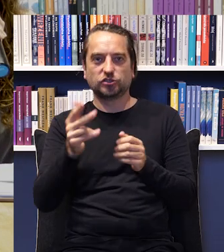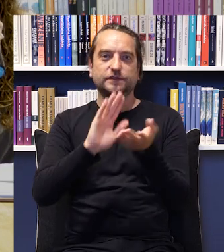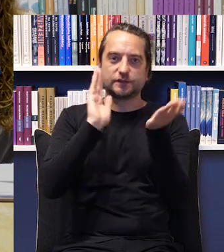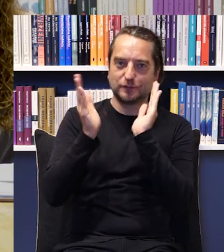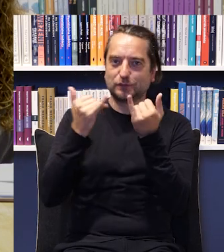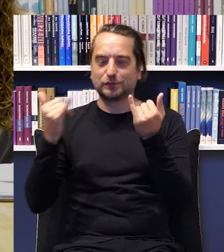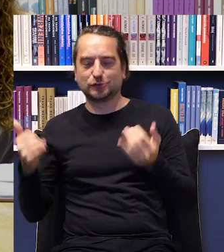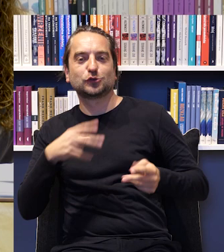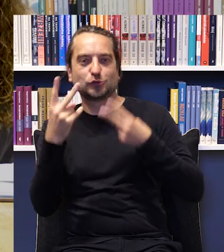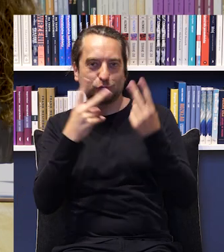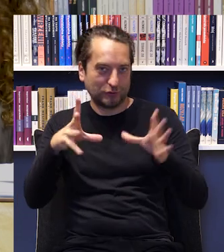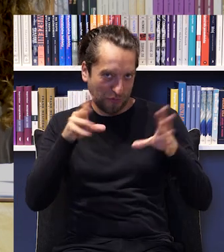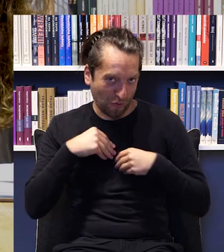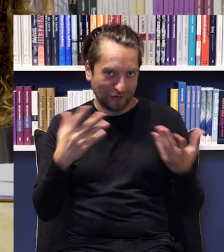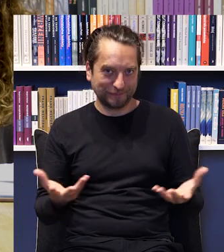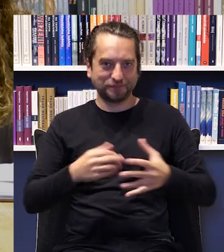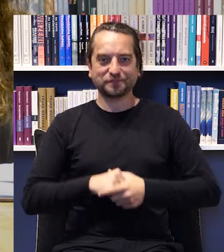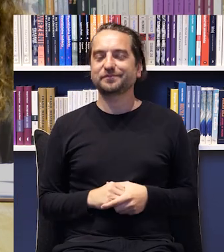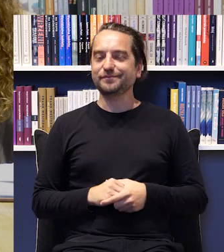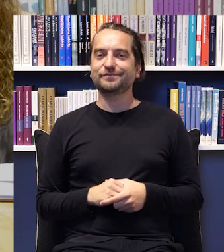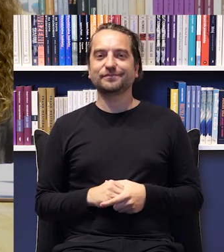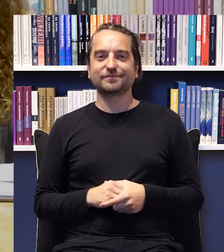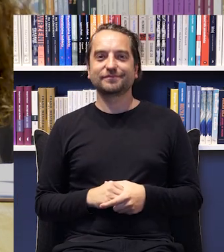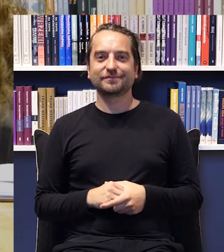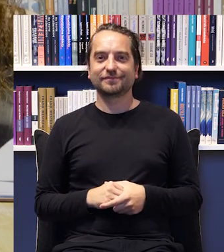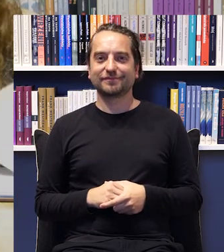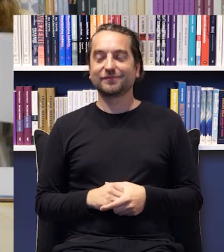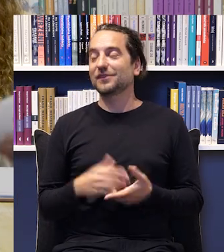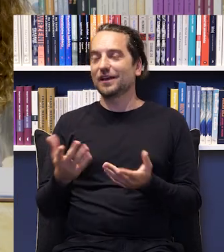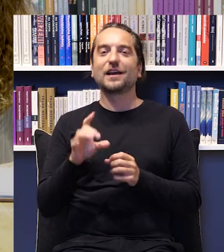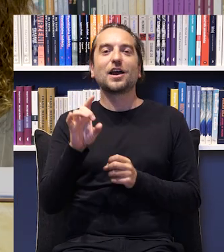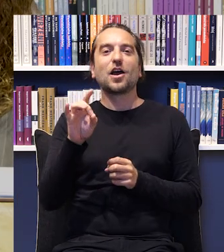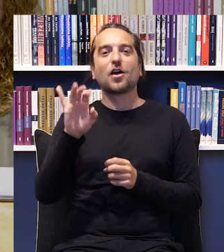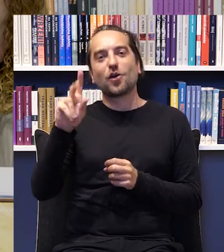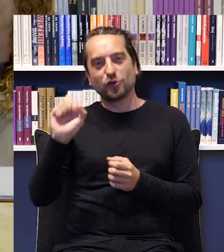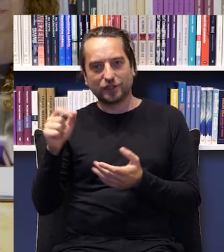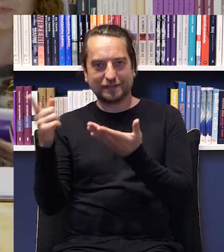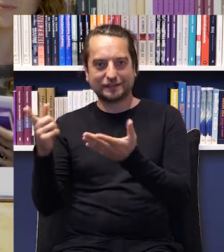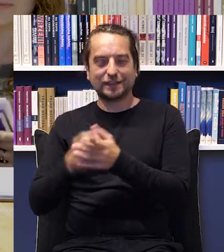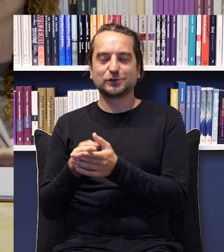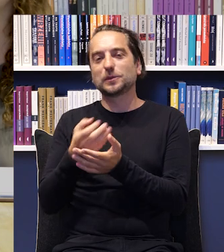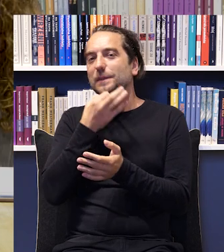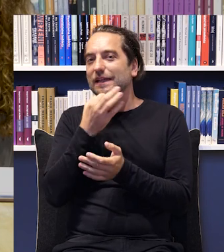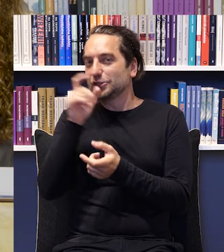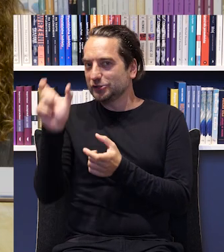społecznościowych proszę tego spotkania i innych szukać. Dobra, Gosia, już do ciebie przechodzę.